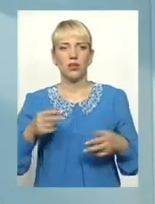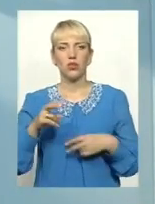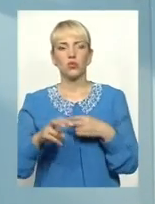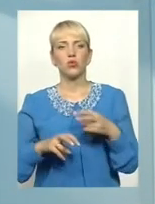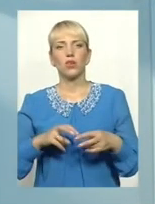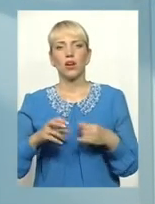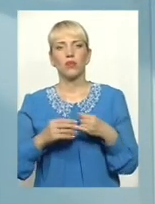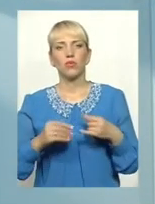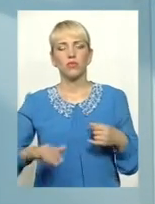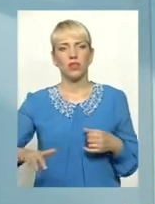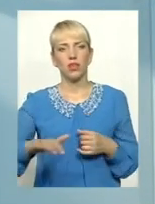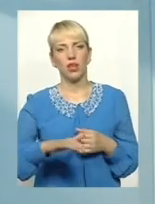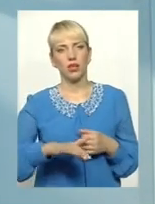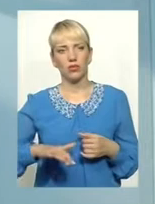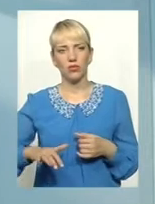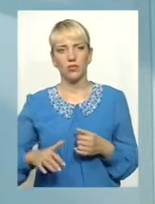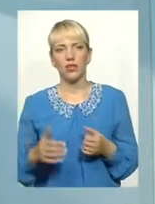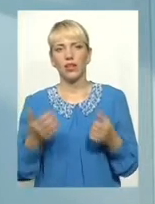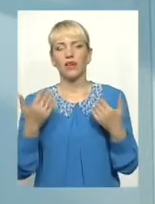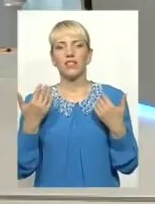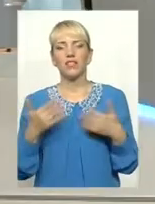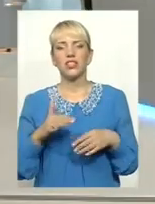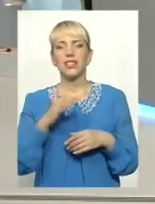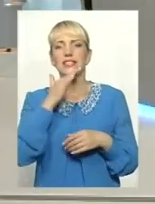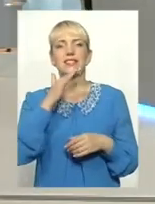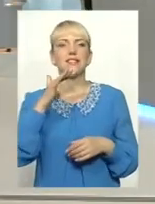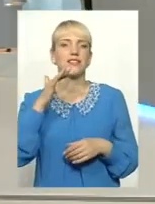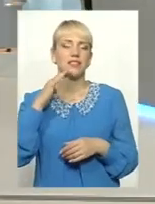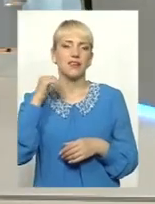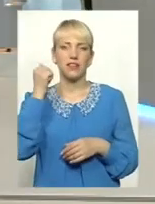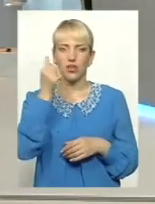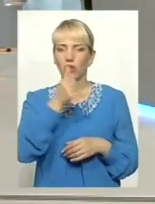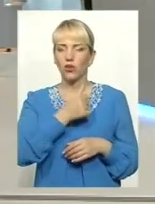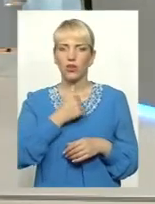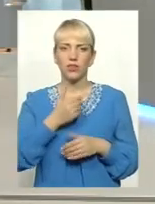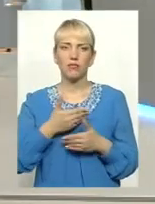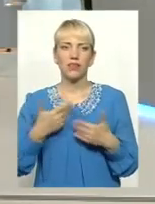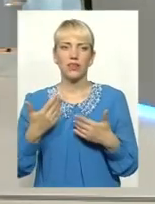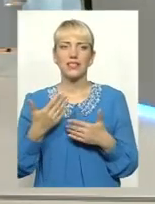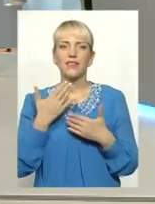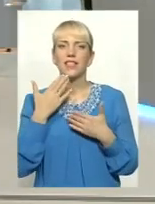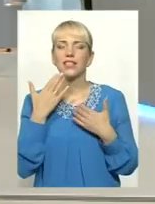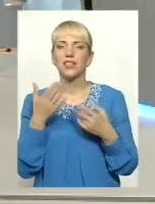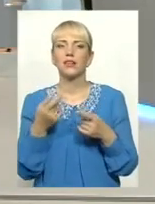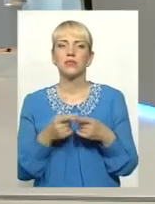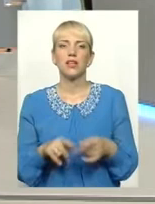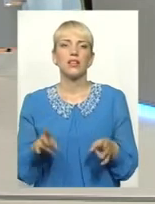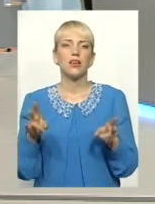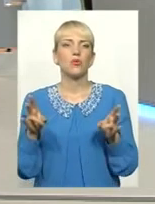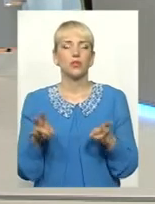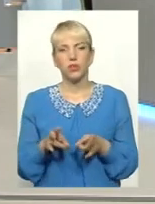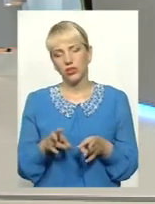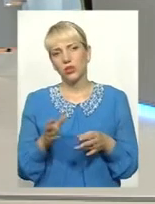ділянку. Вже стільки років. Ми всі звертаємося, що це край необхідно, а